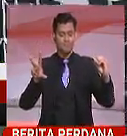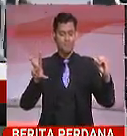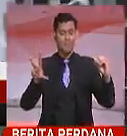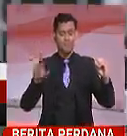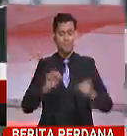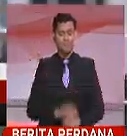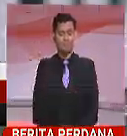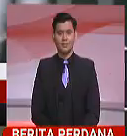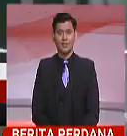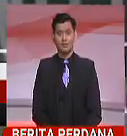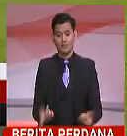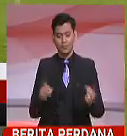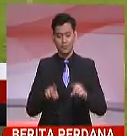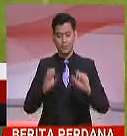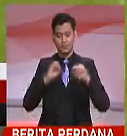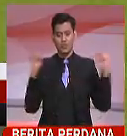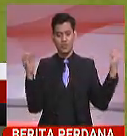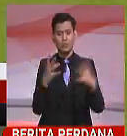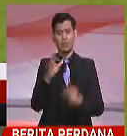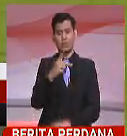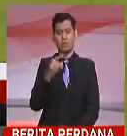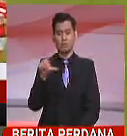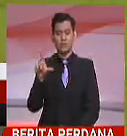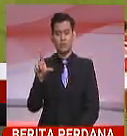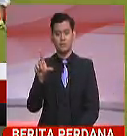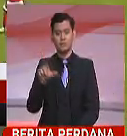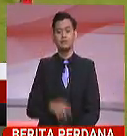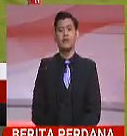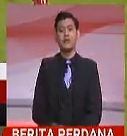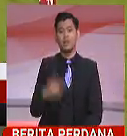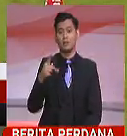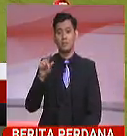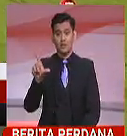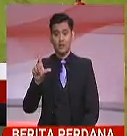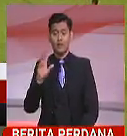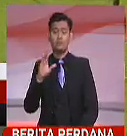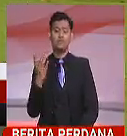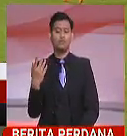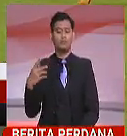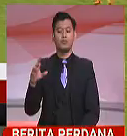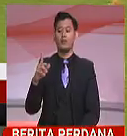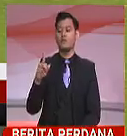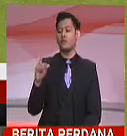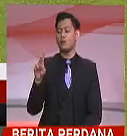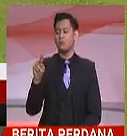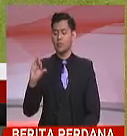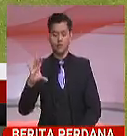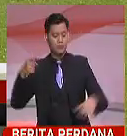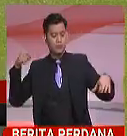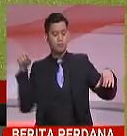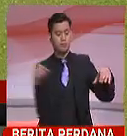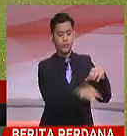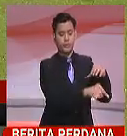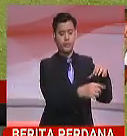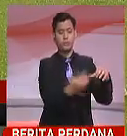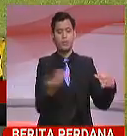Sepak Kuala Lumpur. Dominic Da Silva memberi kelebihan kepada KL City pada minit ke-41 dengan gol ketiga peribadinya